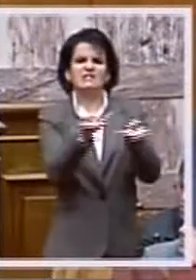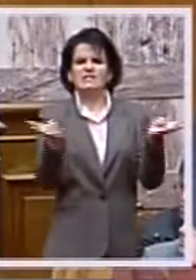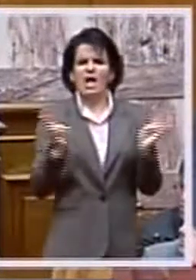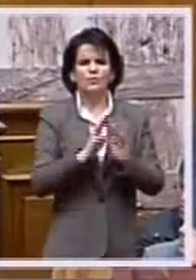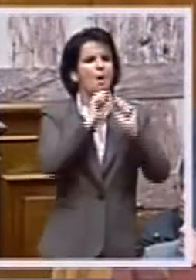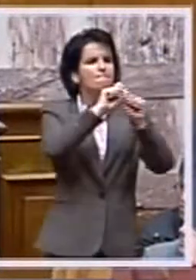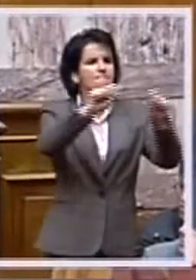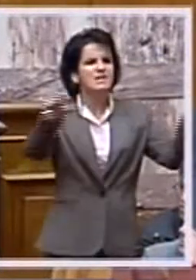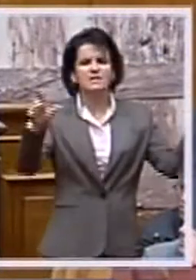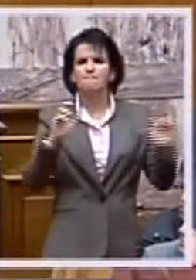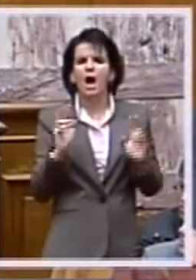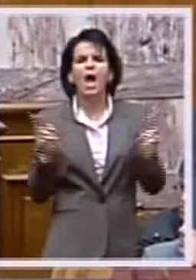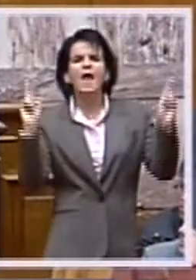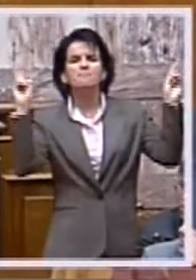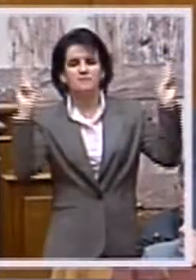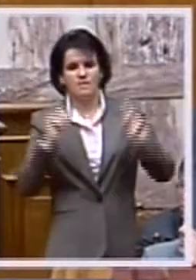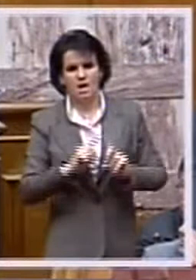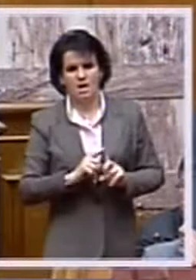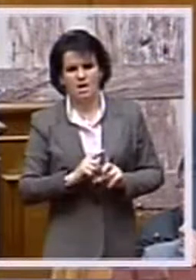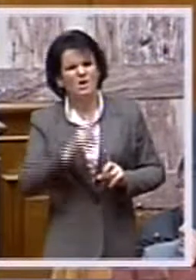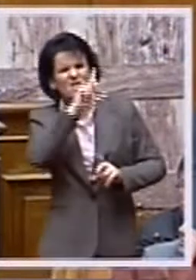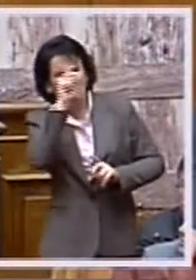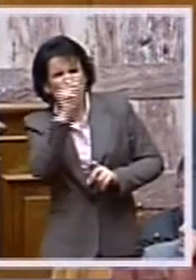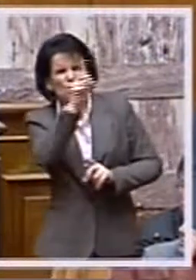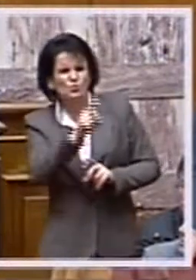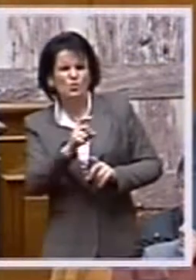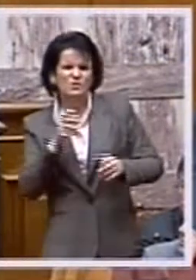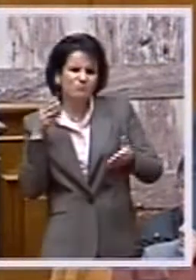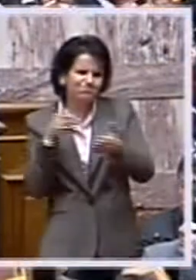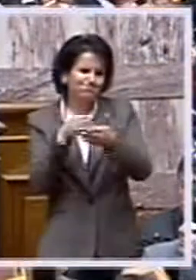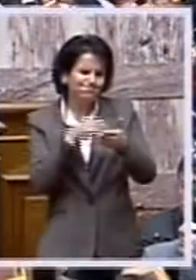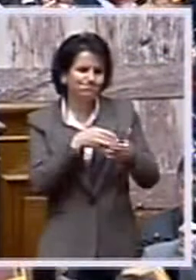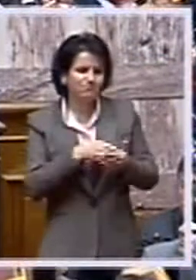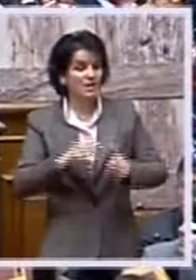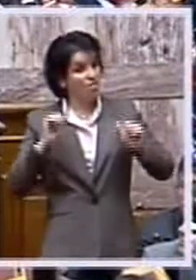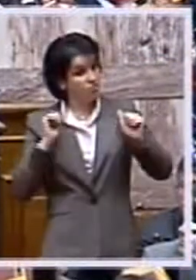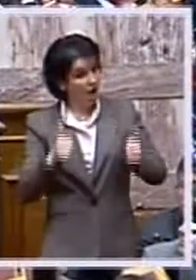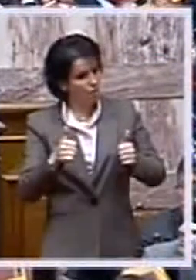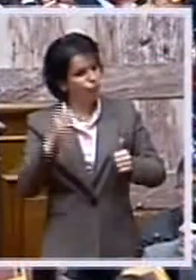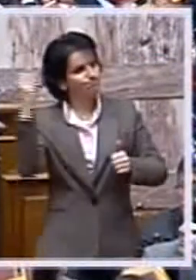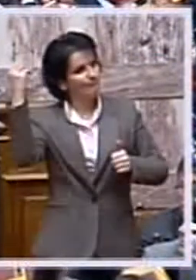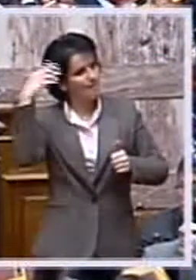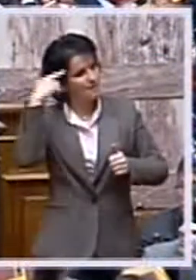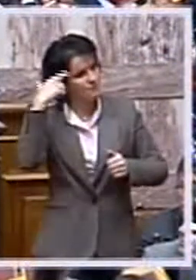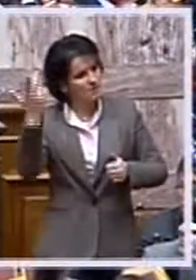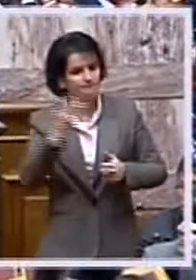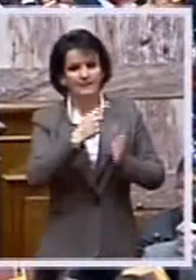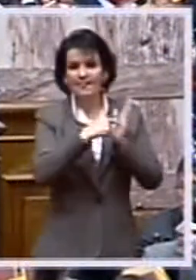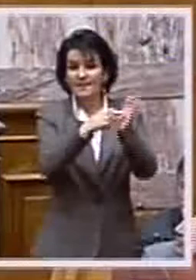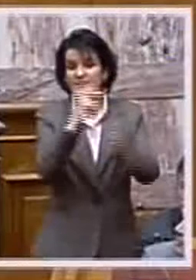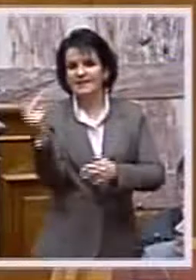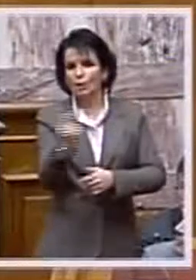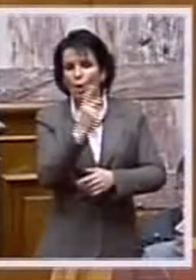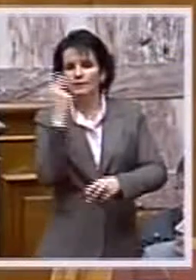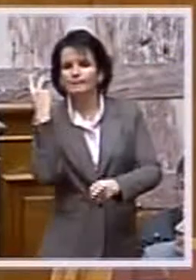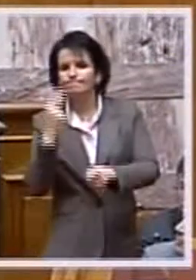ελπίδας μετουσιώνοντας τις δυσκολίες της ζωής σε έμπνευση και θάρρος. Δείχνετε στην κοινωνία